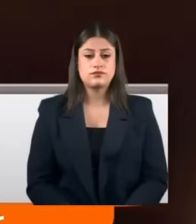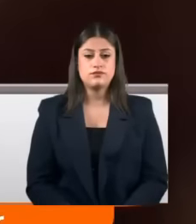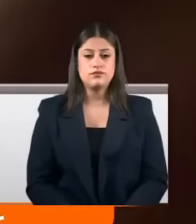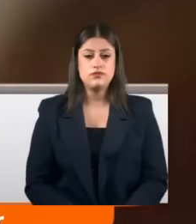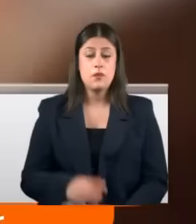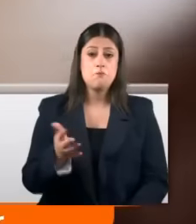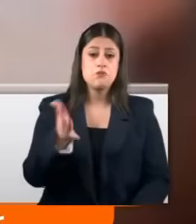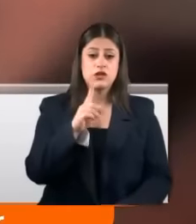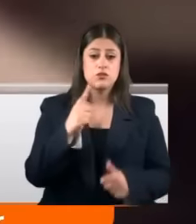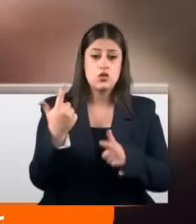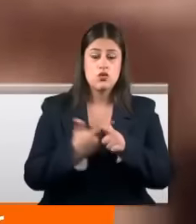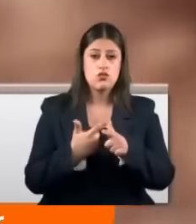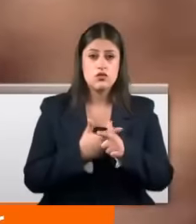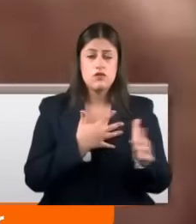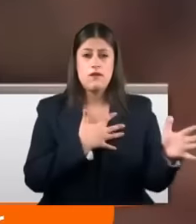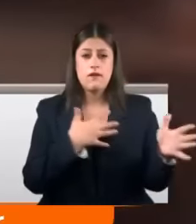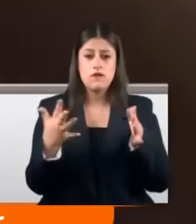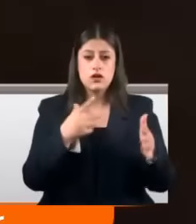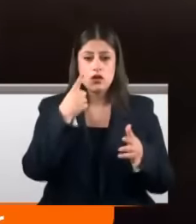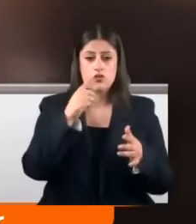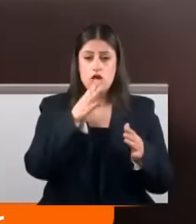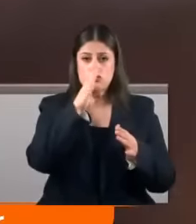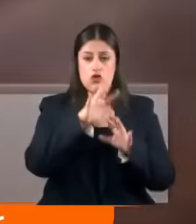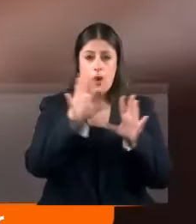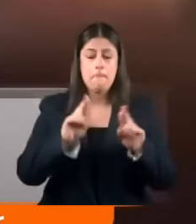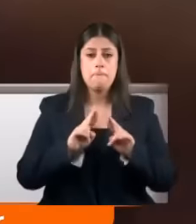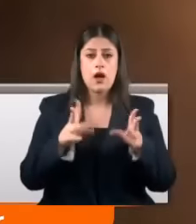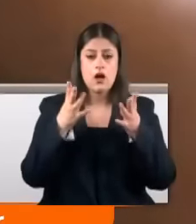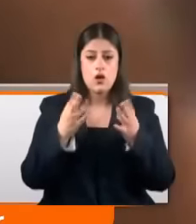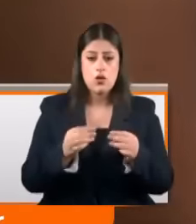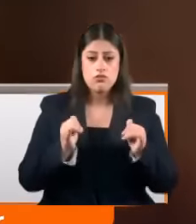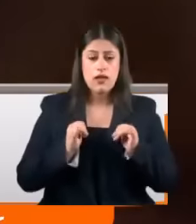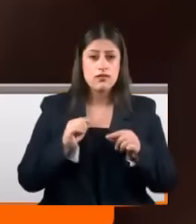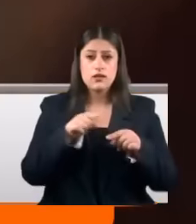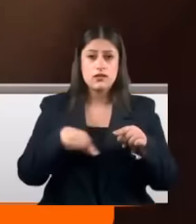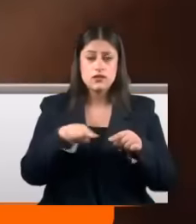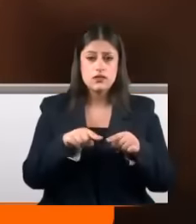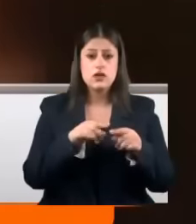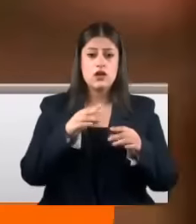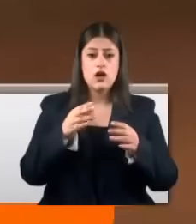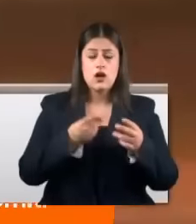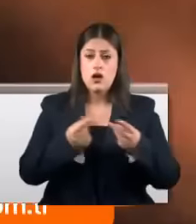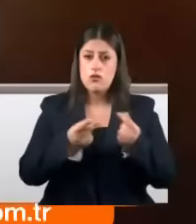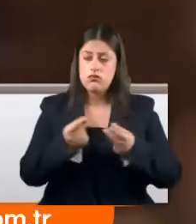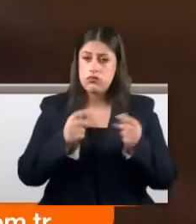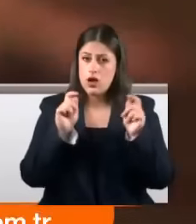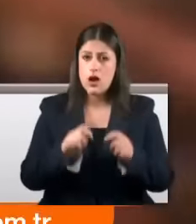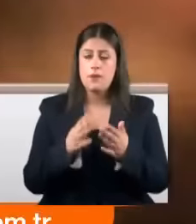Başka bir otelde ise fırtına camları kırdı. Tatilciler güvenli bir nokta bulabilmek için birbiriyle yarıştı.